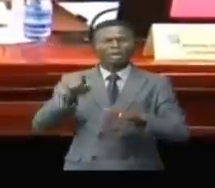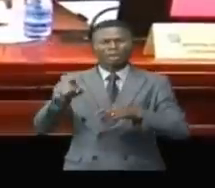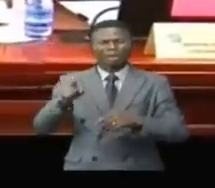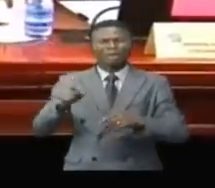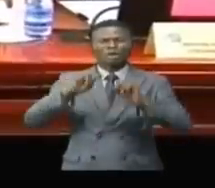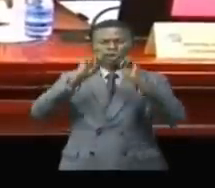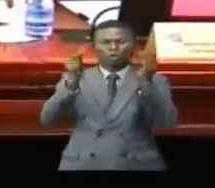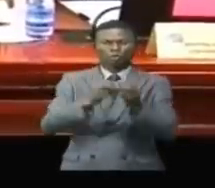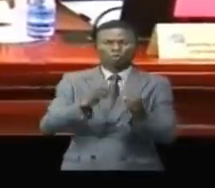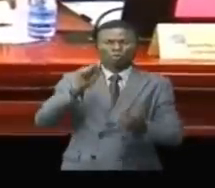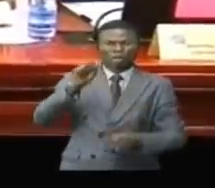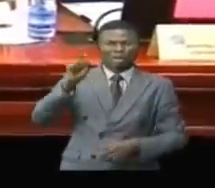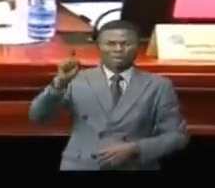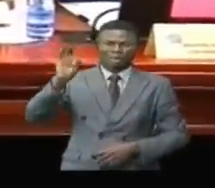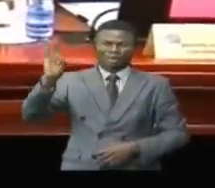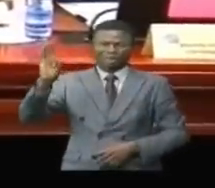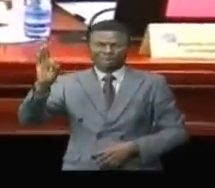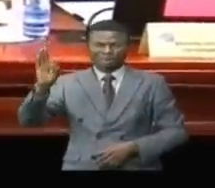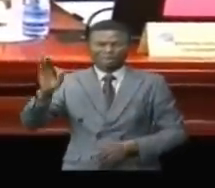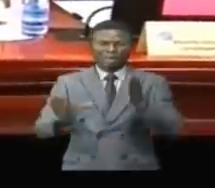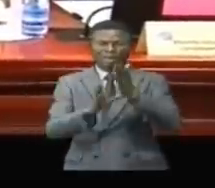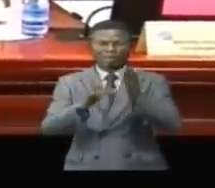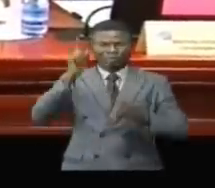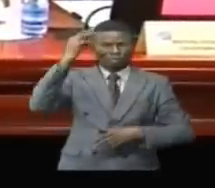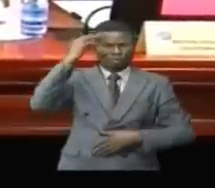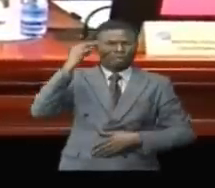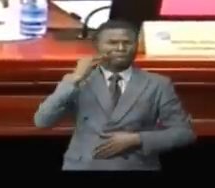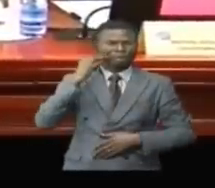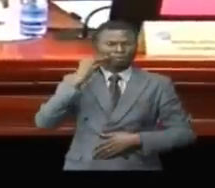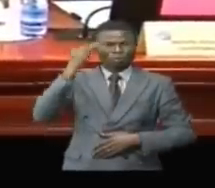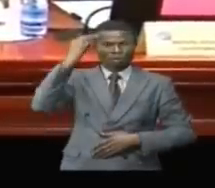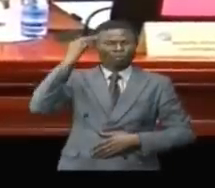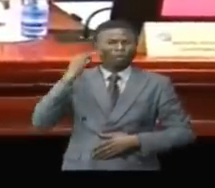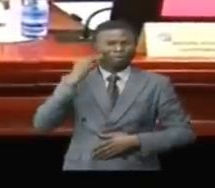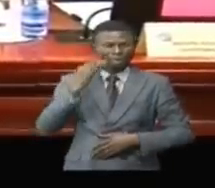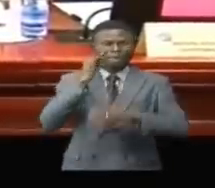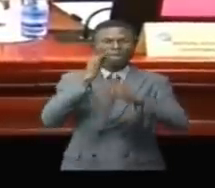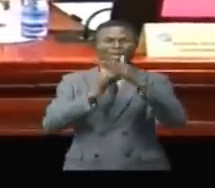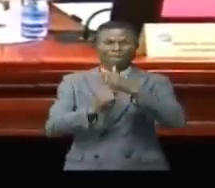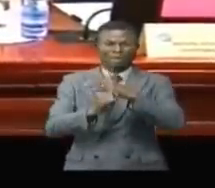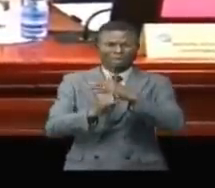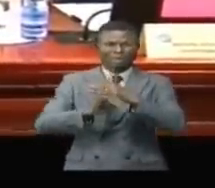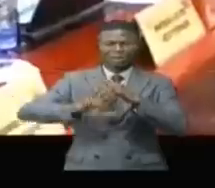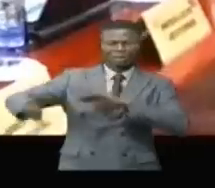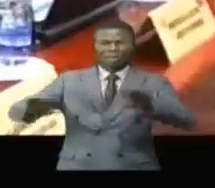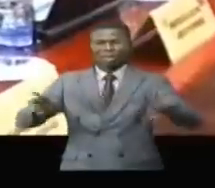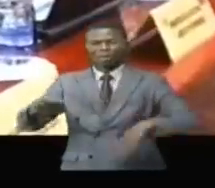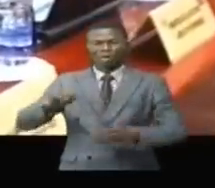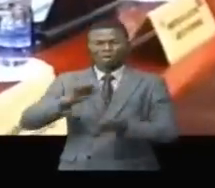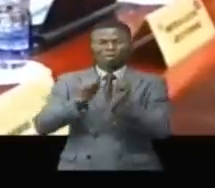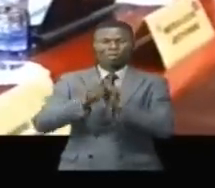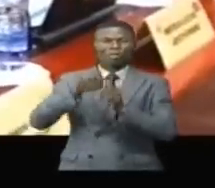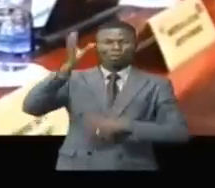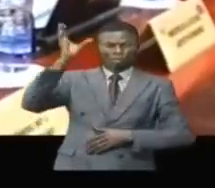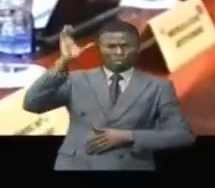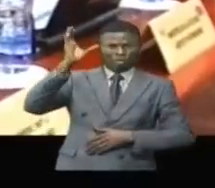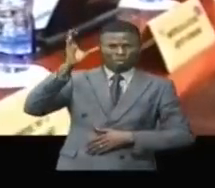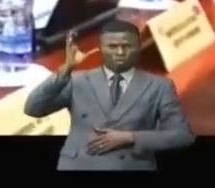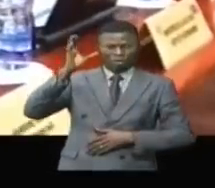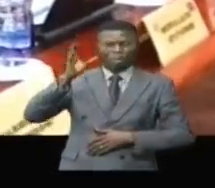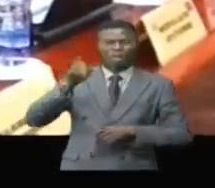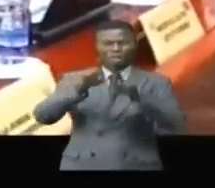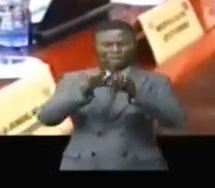miliciens APCLS. Le vice-premier ministre, ministre de l'Intérieur, décentralisation et affaires coutumières, a